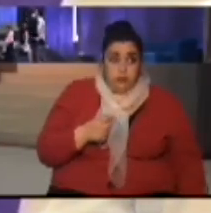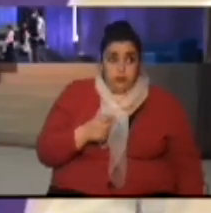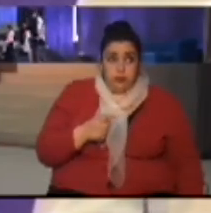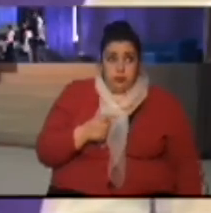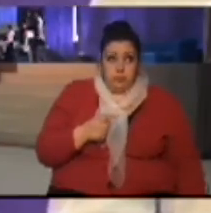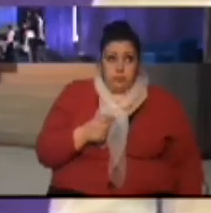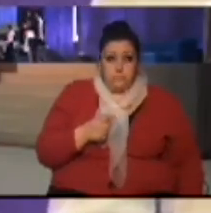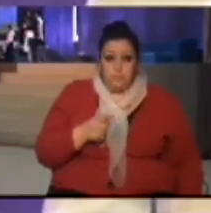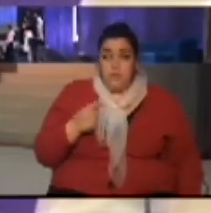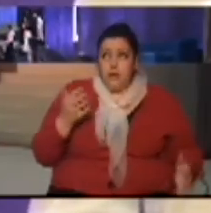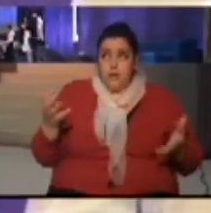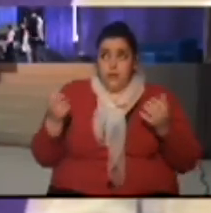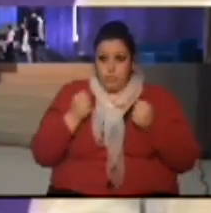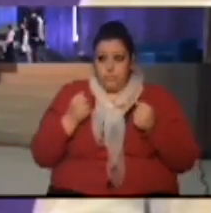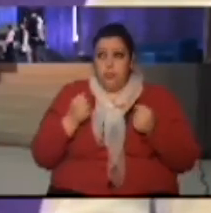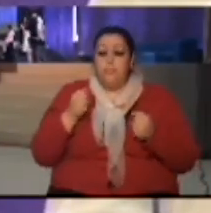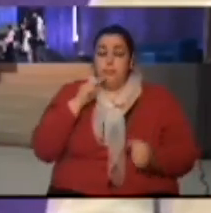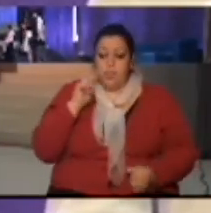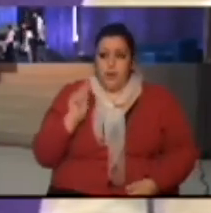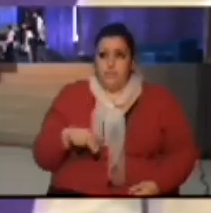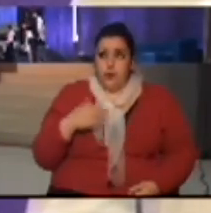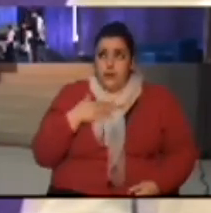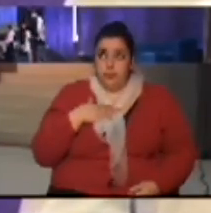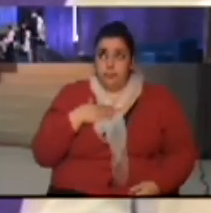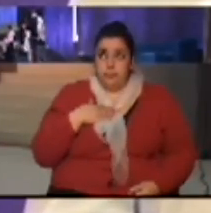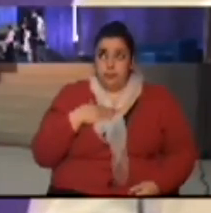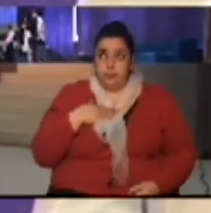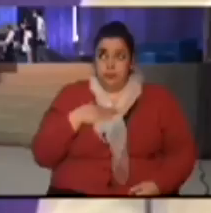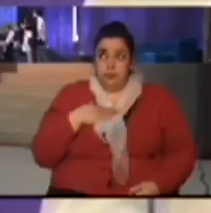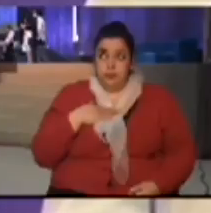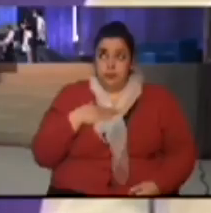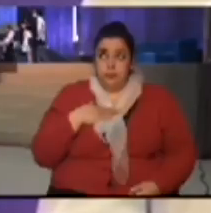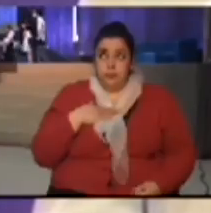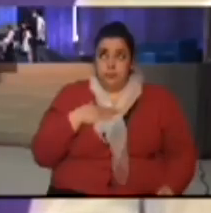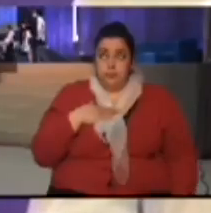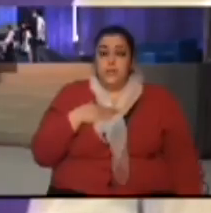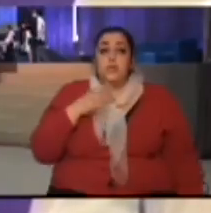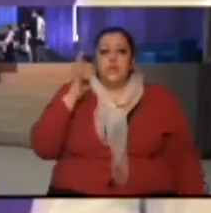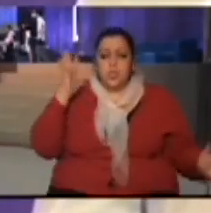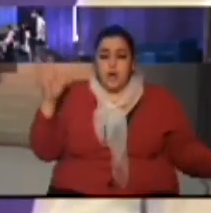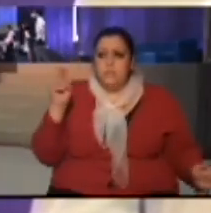ընդունում եմ, մեղավոր եմ, շատ մեղքեր ունեմ,